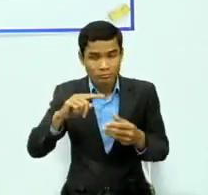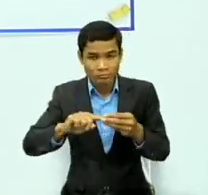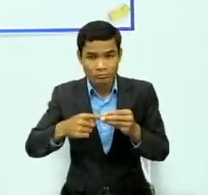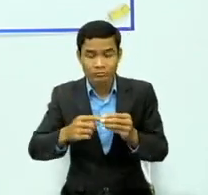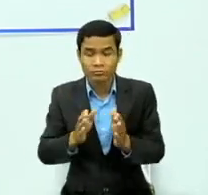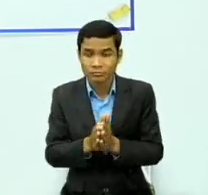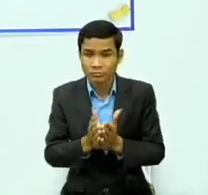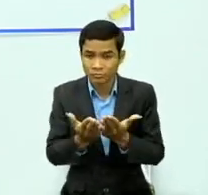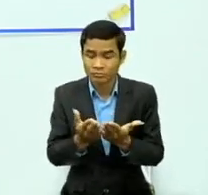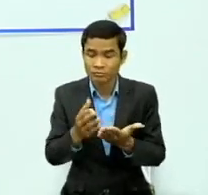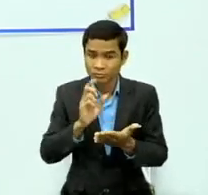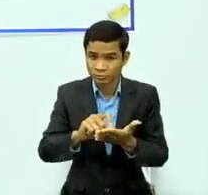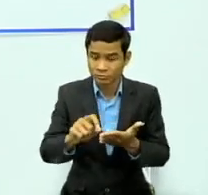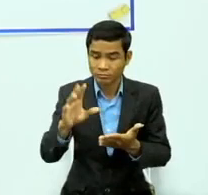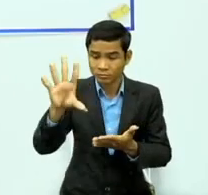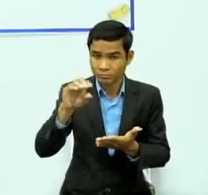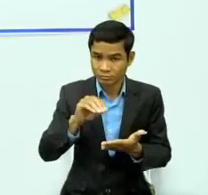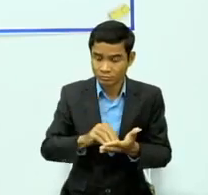ន